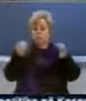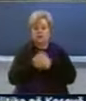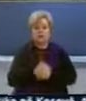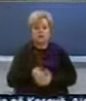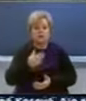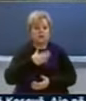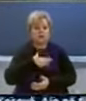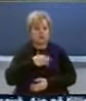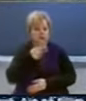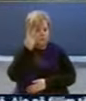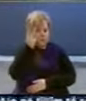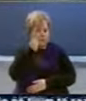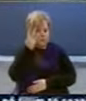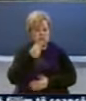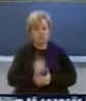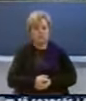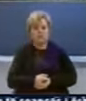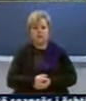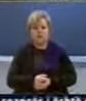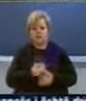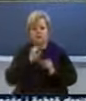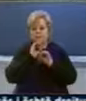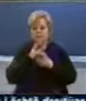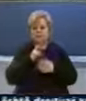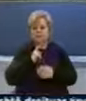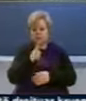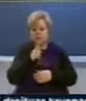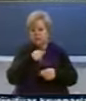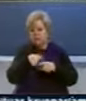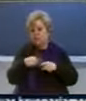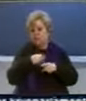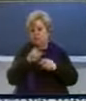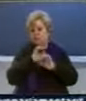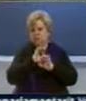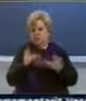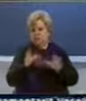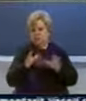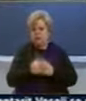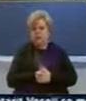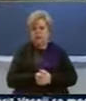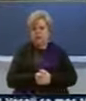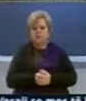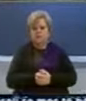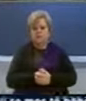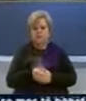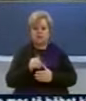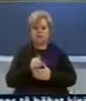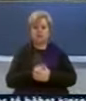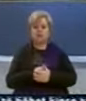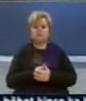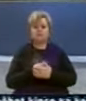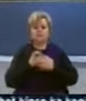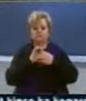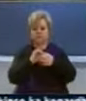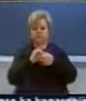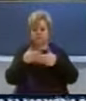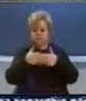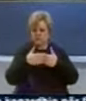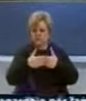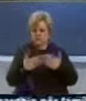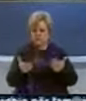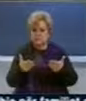jemi të vetëdijshëm që pa negociata nuk do të rregullohen as raportet